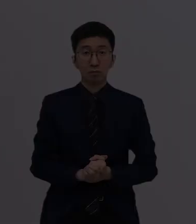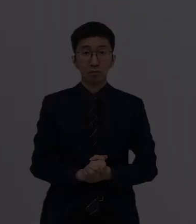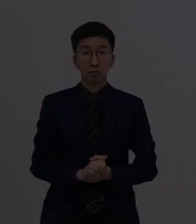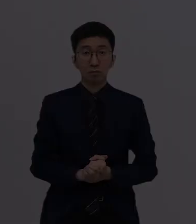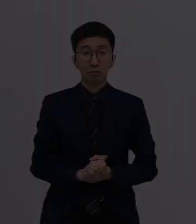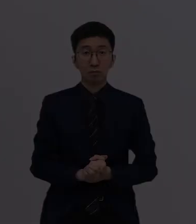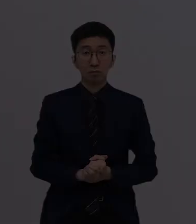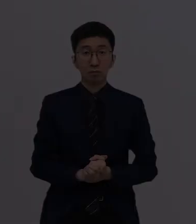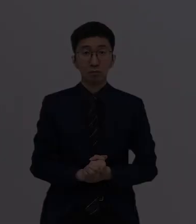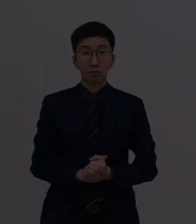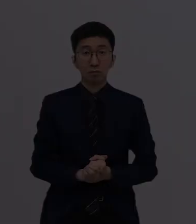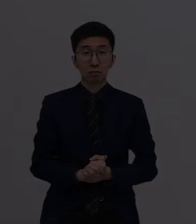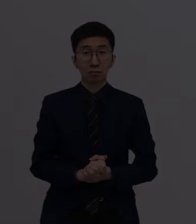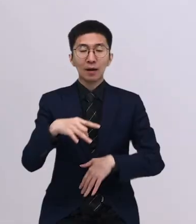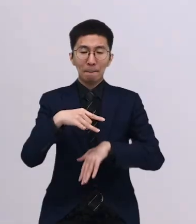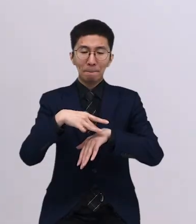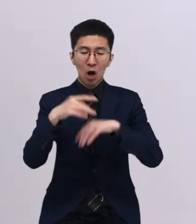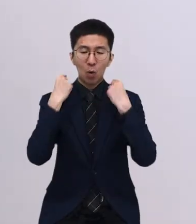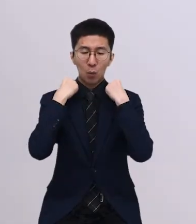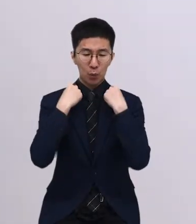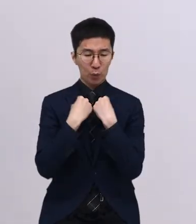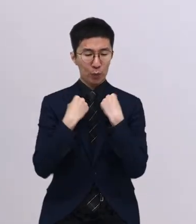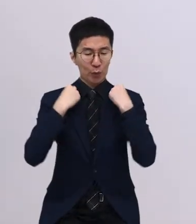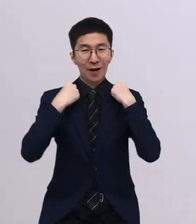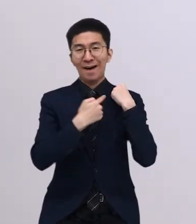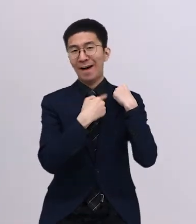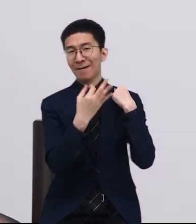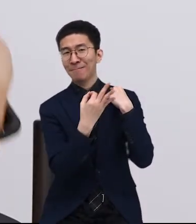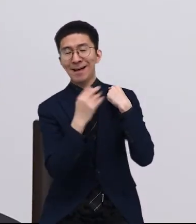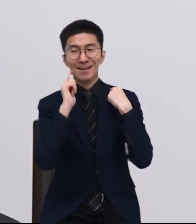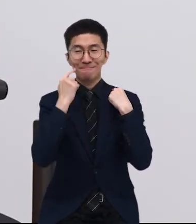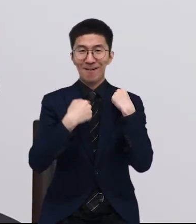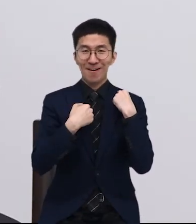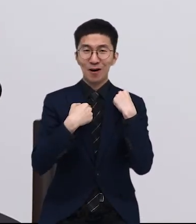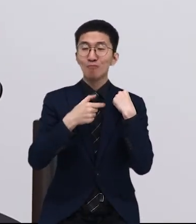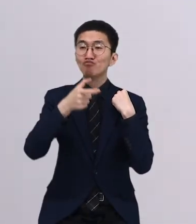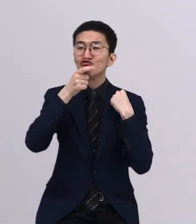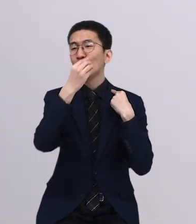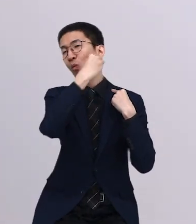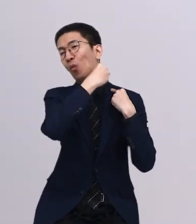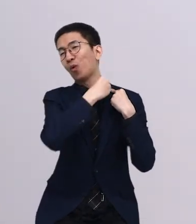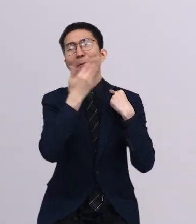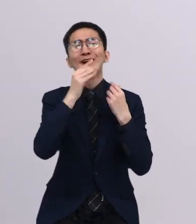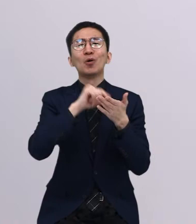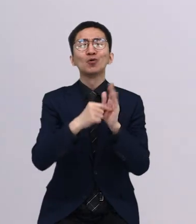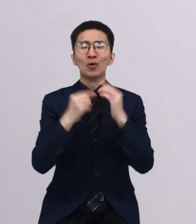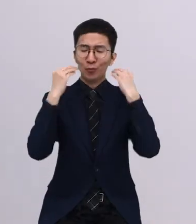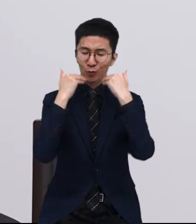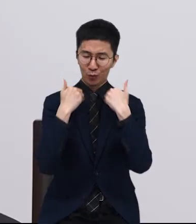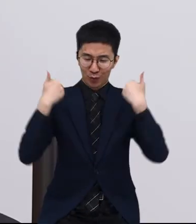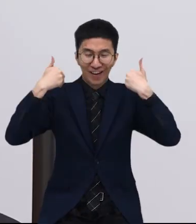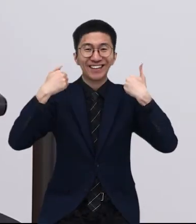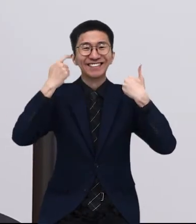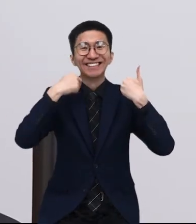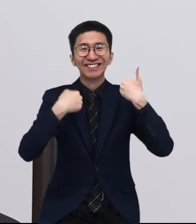나 여기는 자신 있다 하는 곳이 있다면? 여기는 자신 있다 하는 곳은 저의 쇄골입니다. 쇄골에 물이 고일 수 있을 만큼